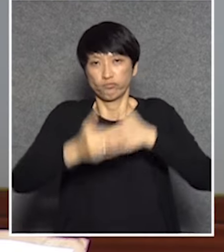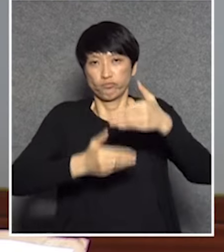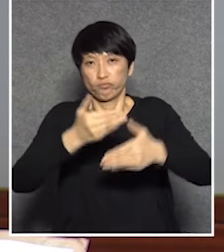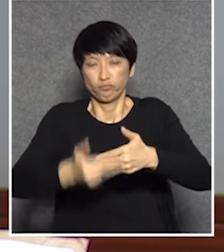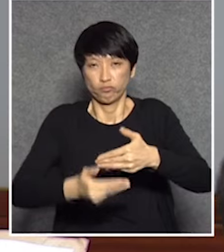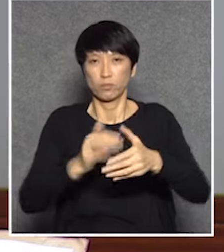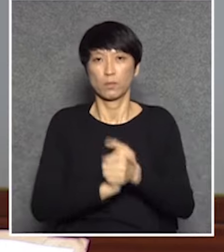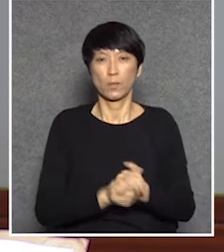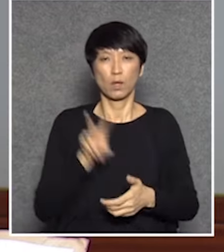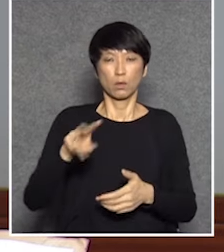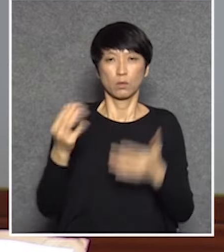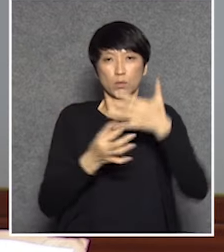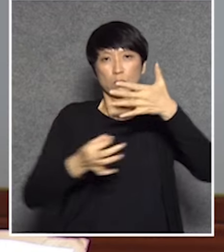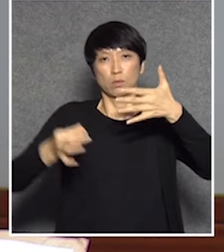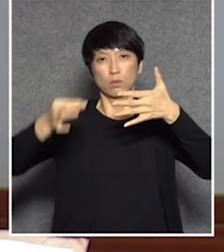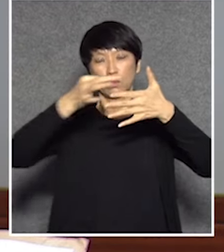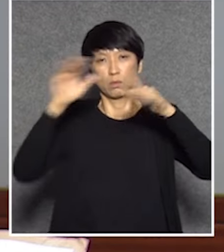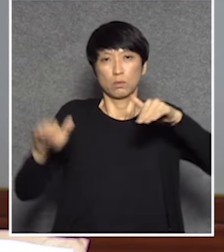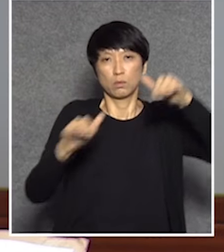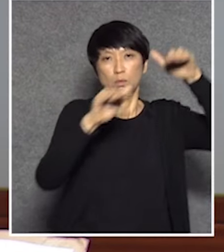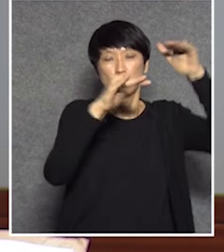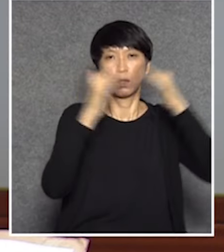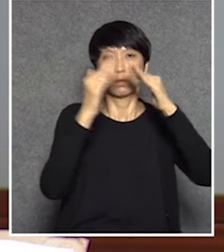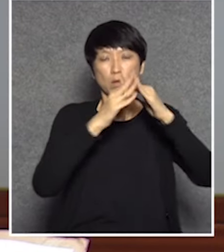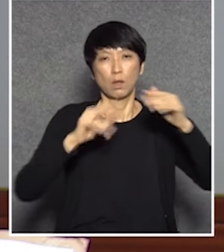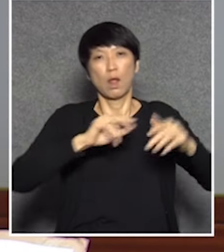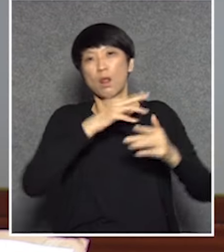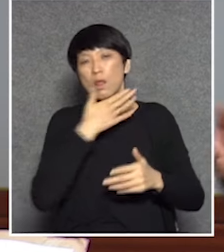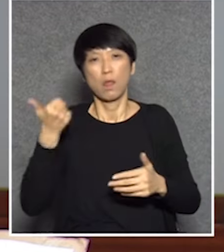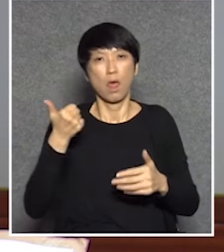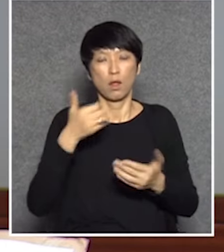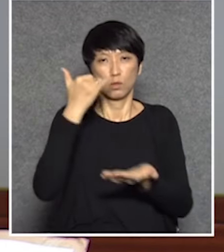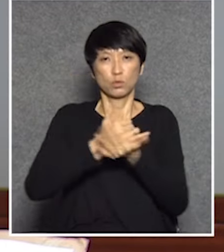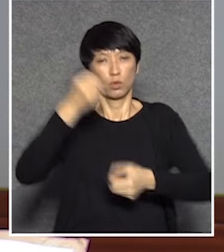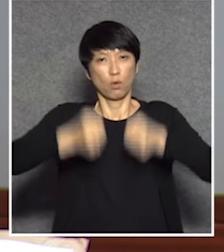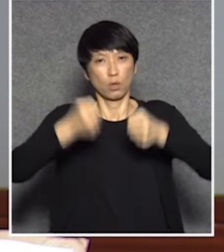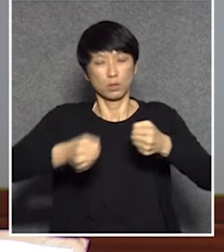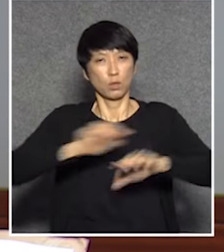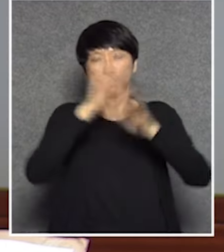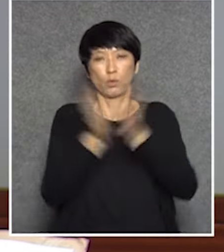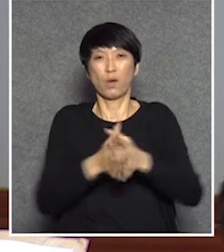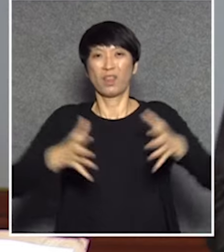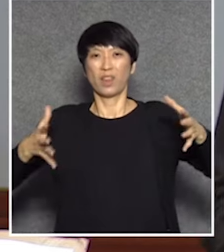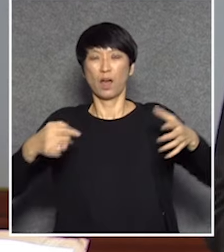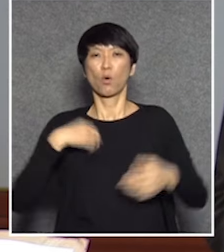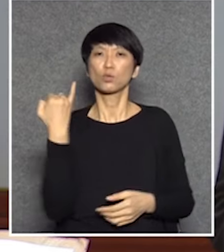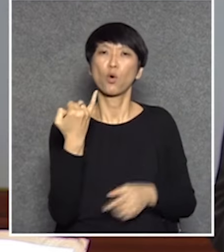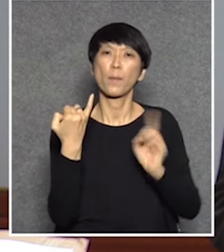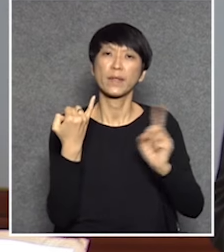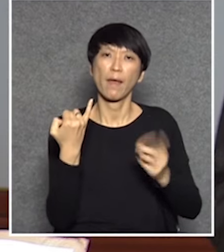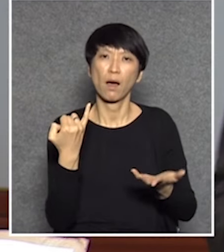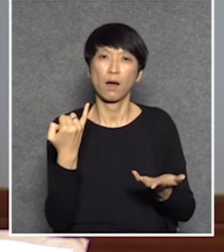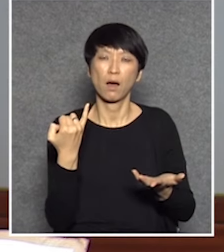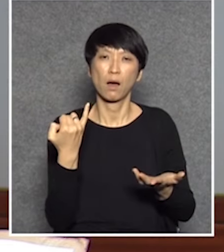佢哋官位越嚟越高，住嘅樓越嚟越靚，坐嘅車越嚟越大，我有乜錯啊？